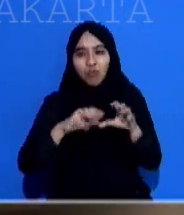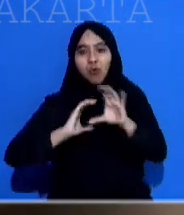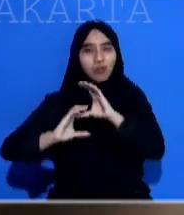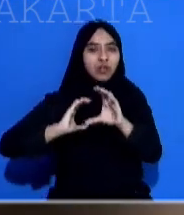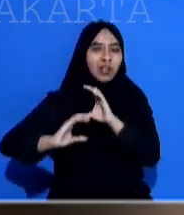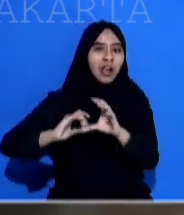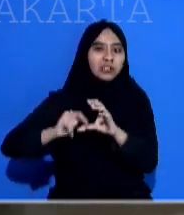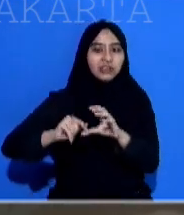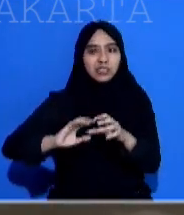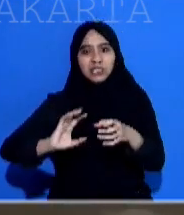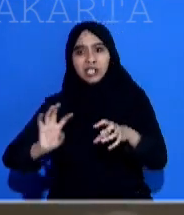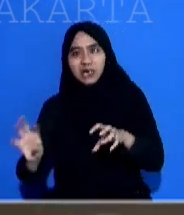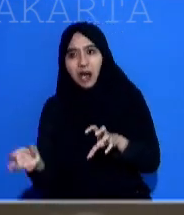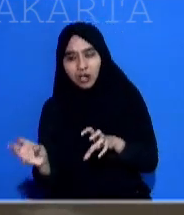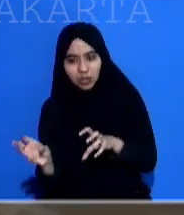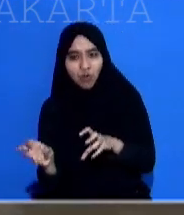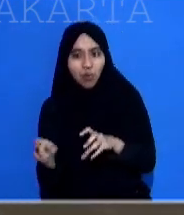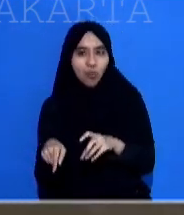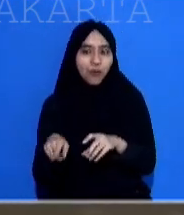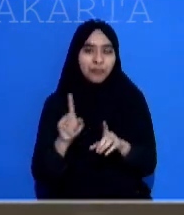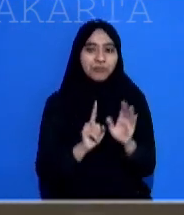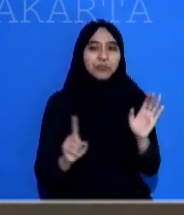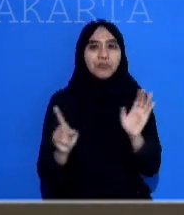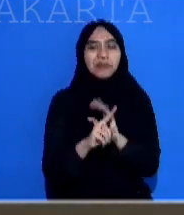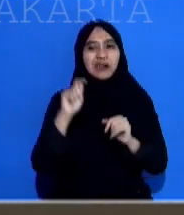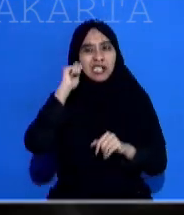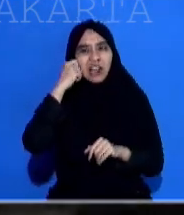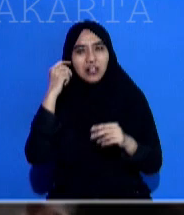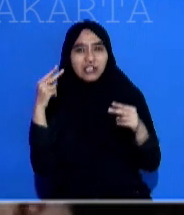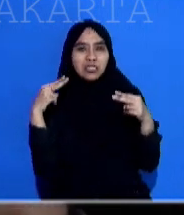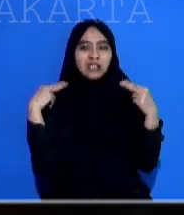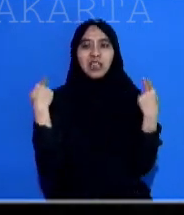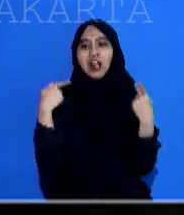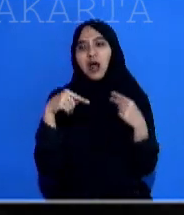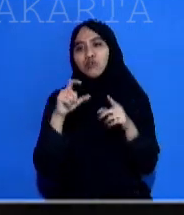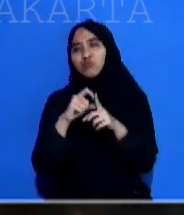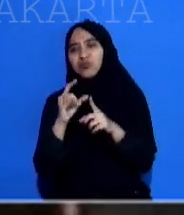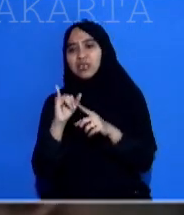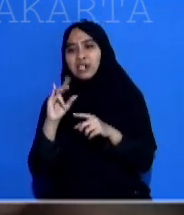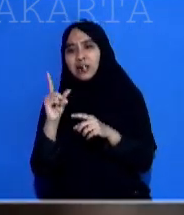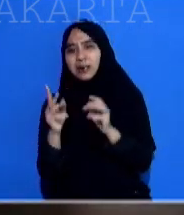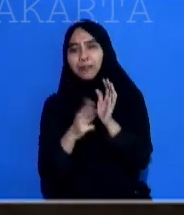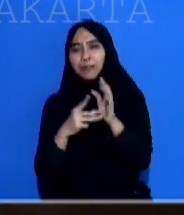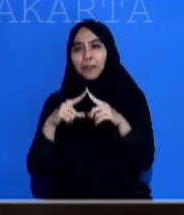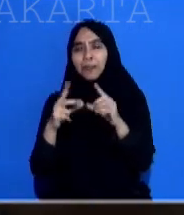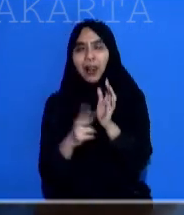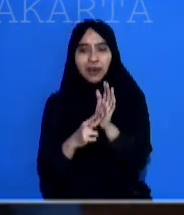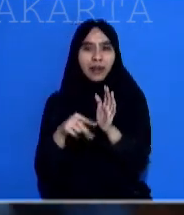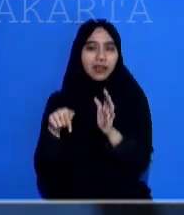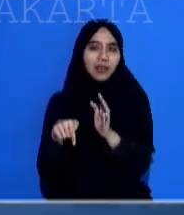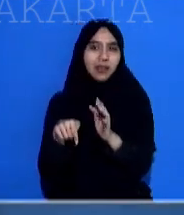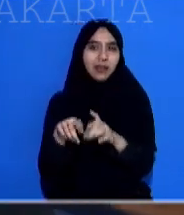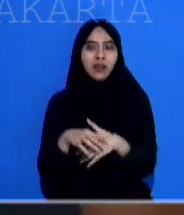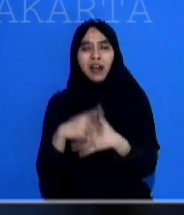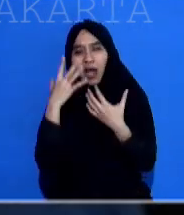melalui radio dengan pemimpin perjuangan Jenderal Sudirman dari nilai sejarah kejuangan para pejuang para pelajar